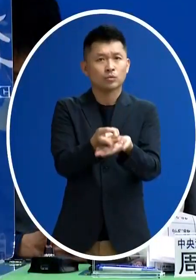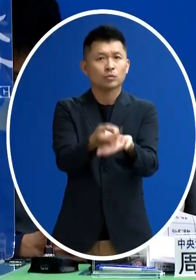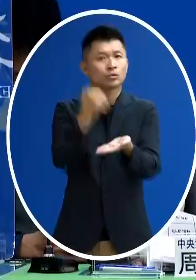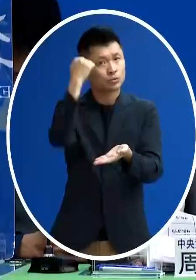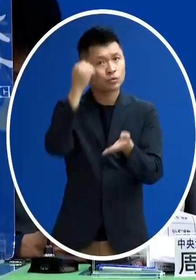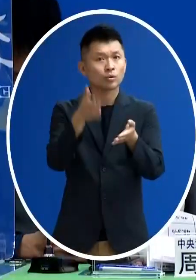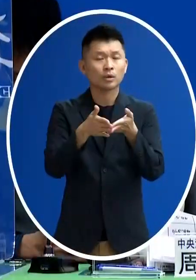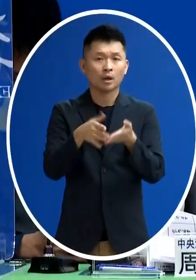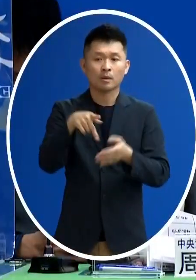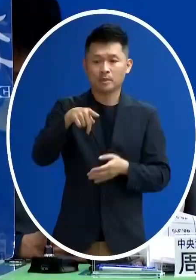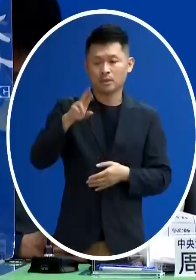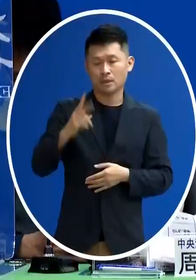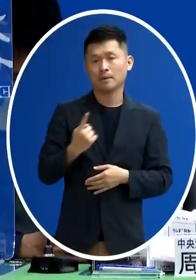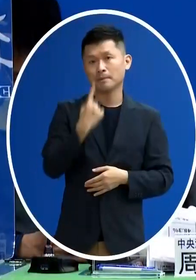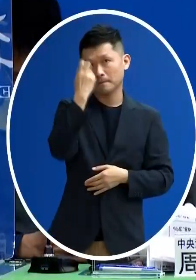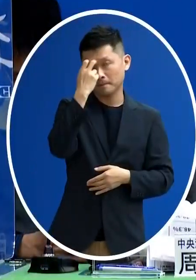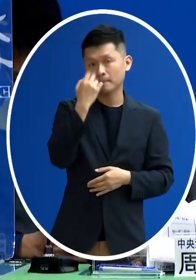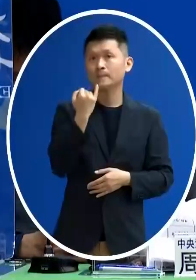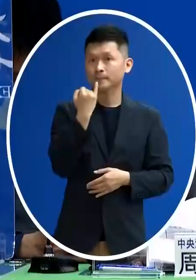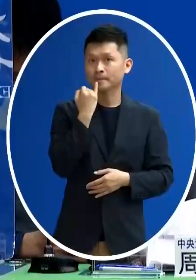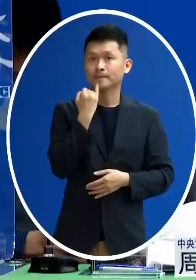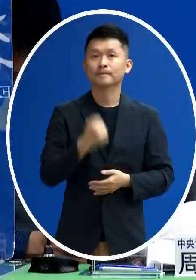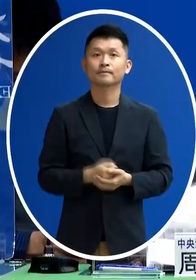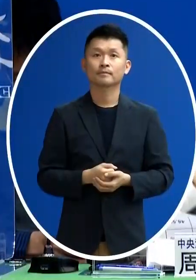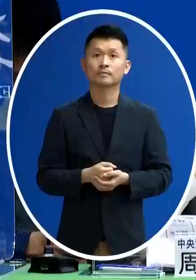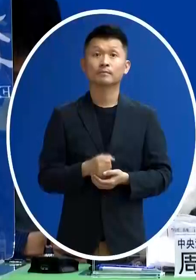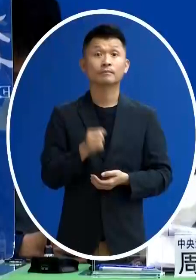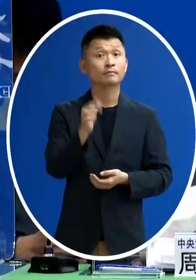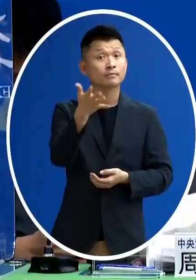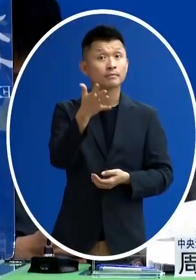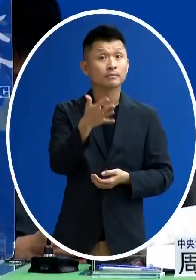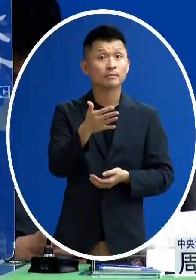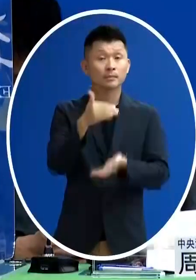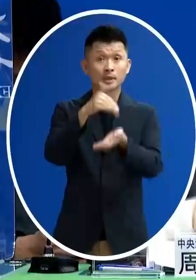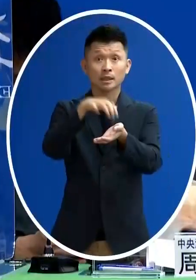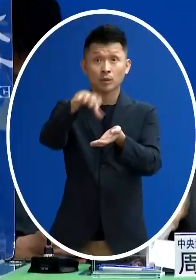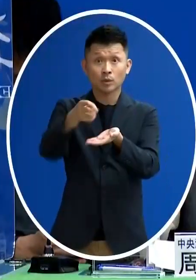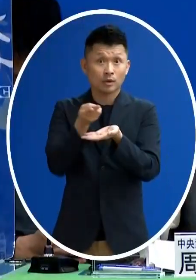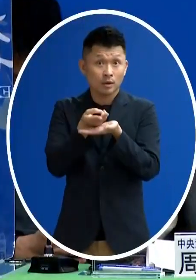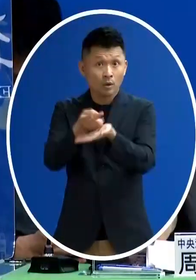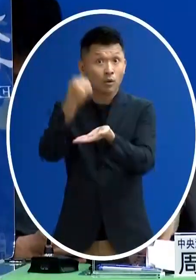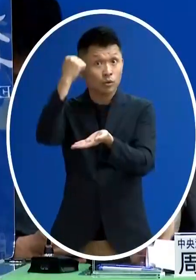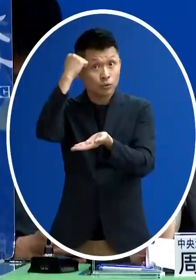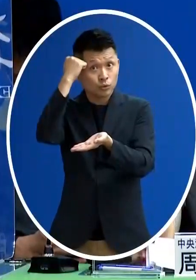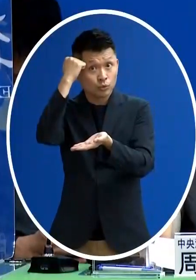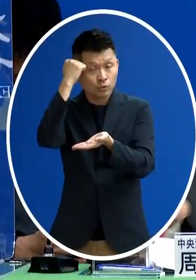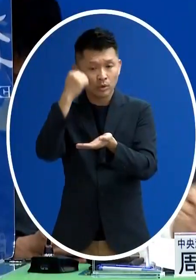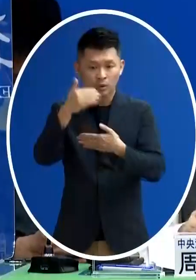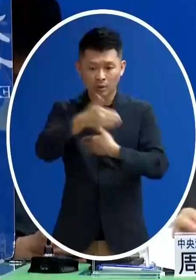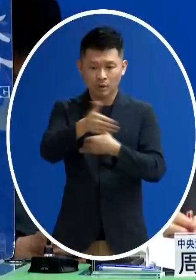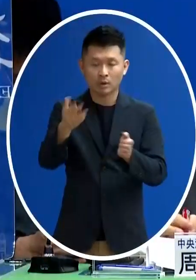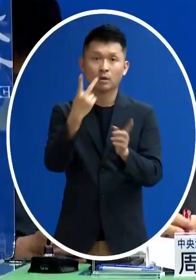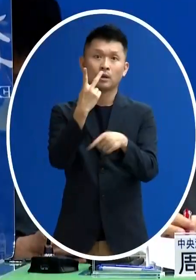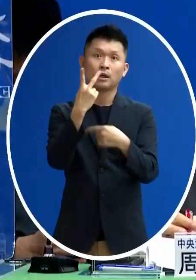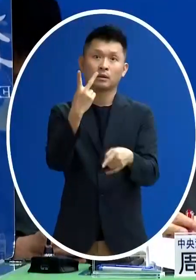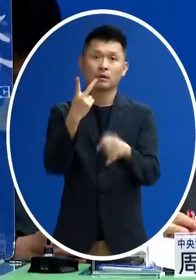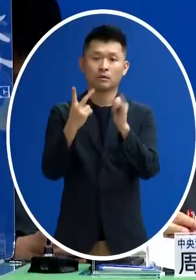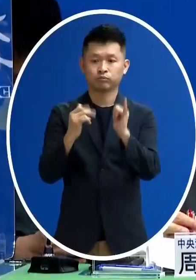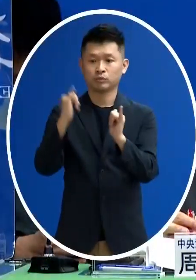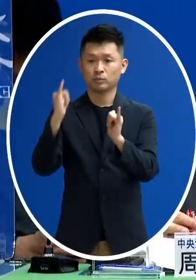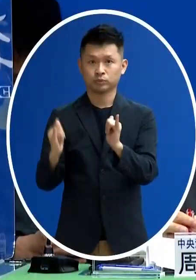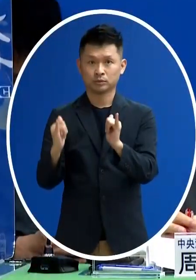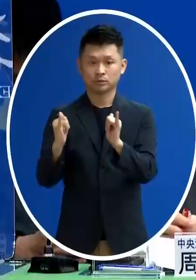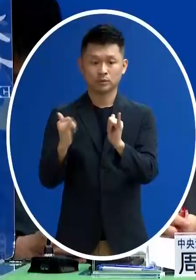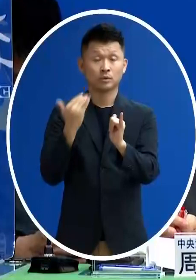PCR，主要就是因为他可能在住到这个医院的时候，有可能两人一室。那如果隔壁床如